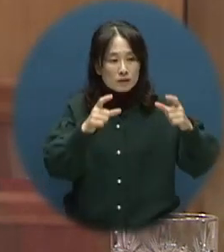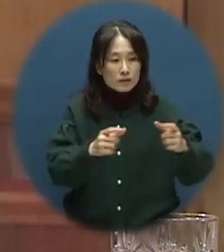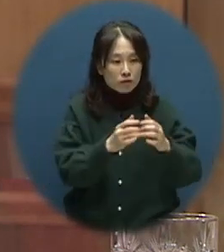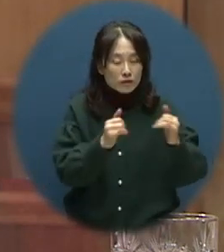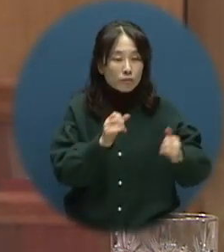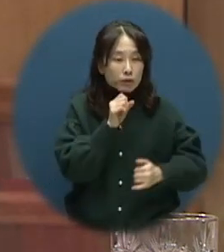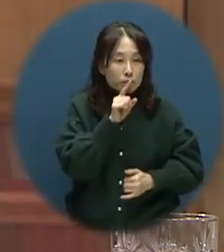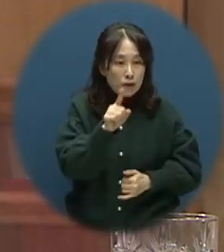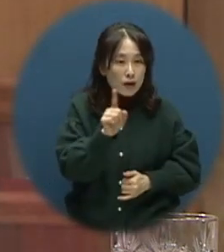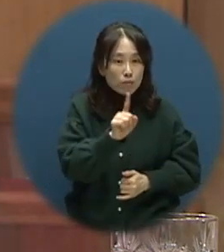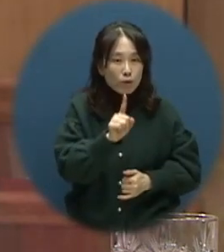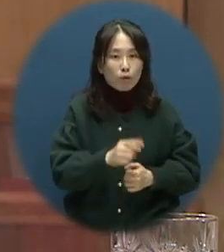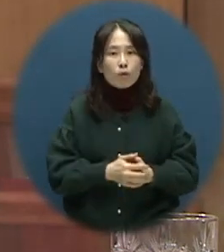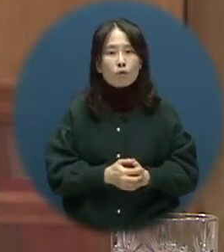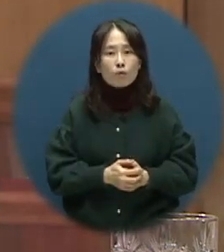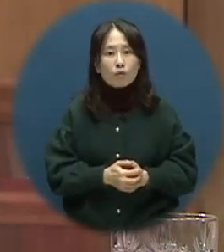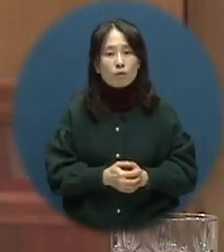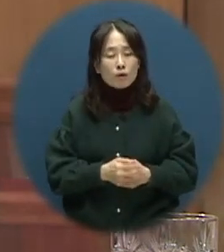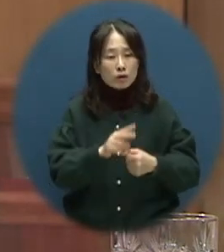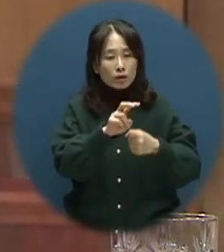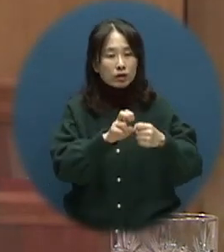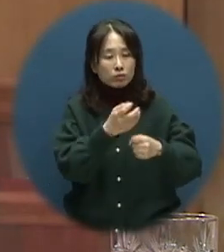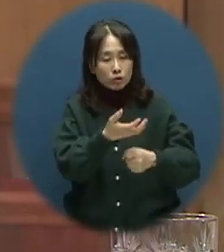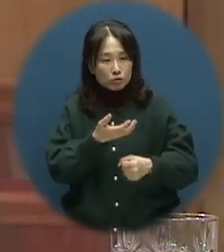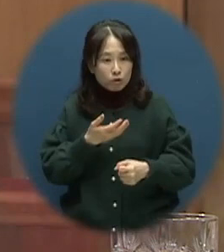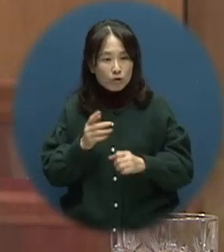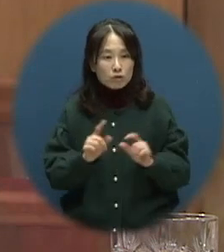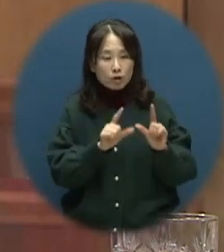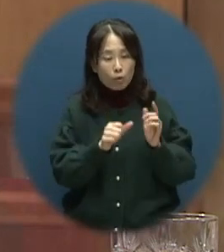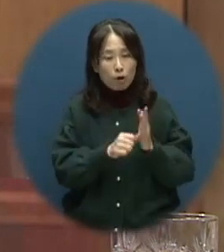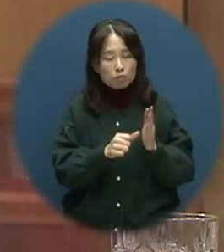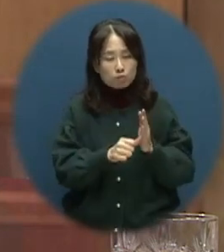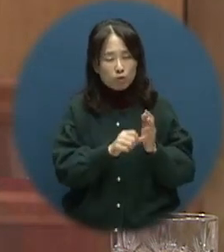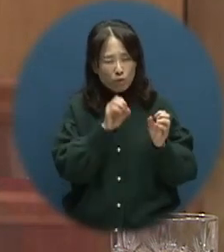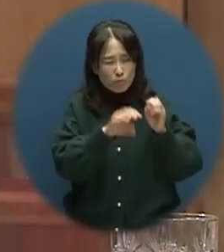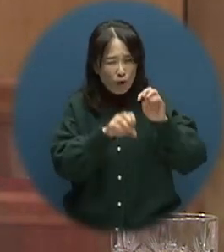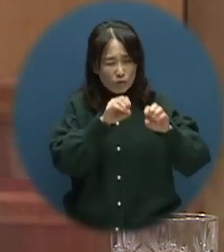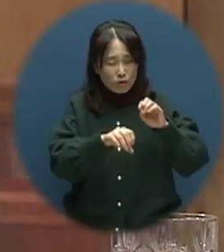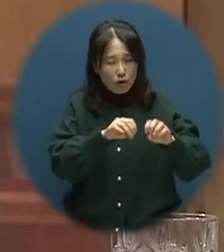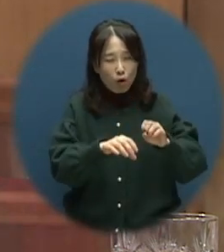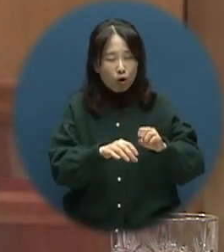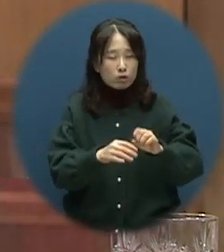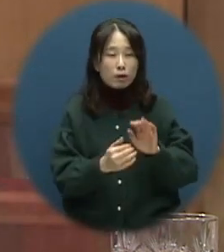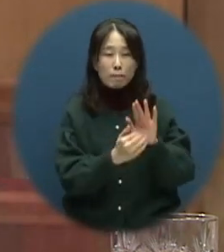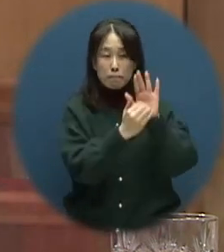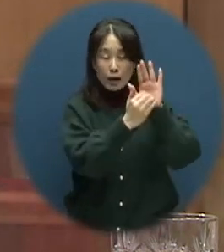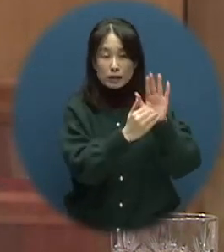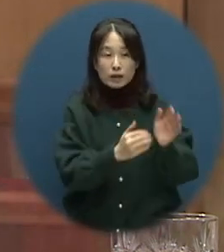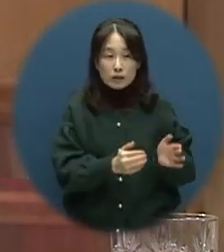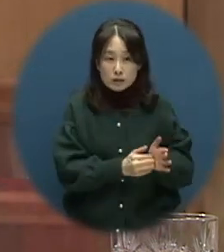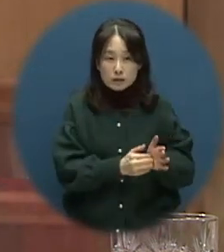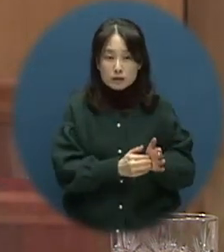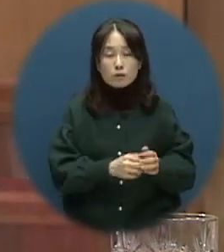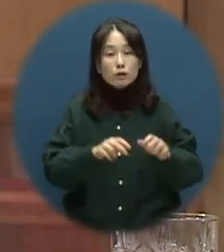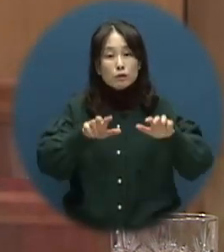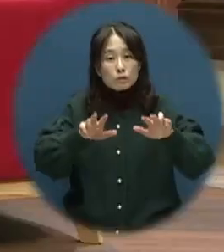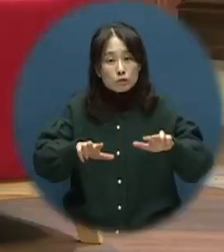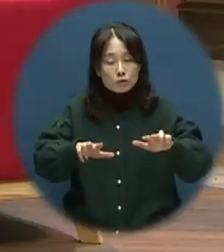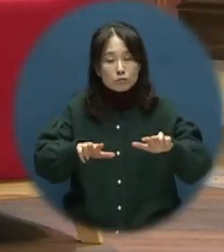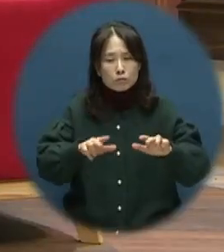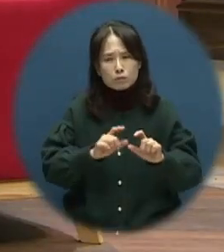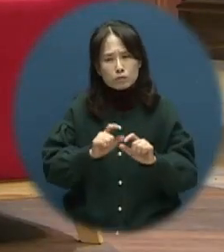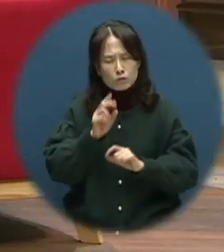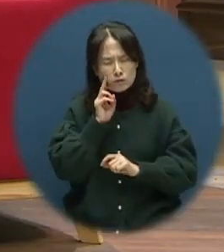어떻습니까? 애초에 지난 20년 전에 생활 폐기물 쓰레기 매립장도 반대했던 분들 아니에요? 네. 그러면 그보다